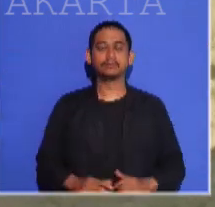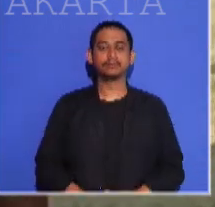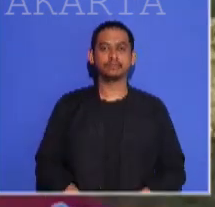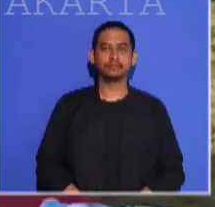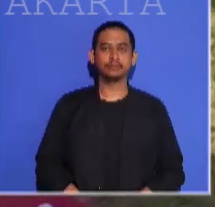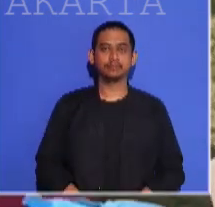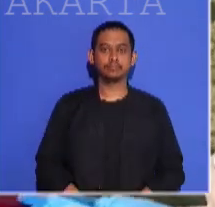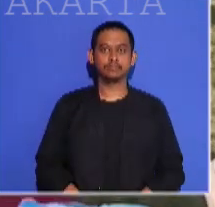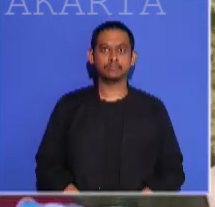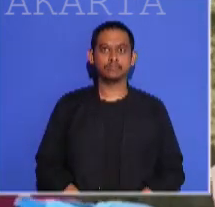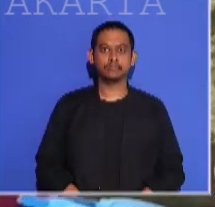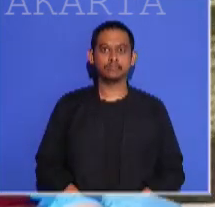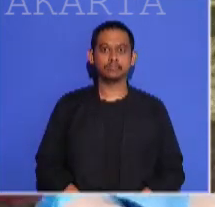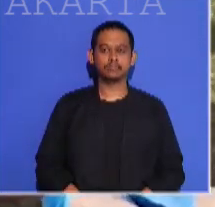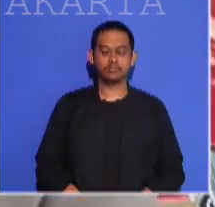jadi sekolah